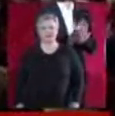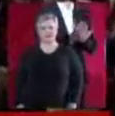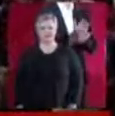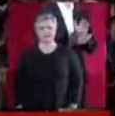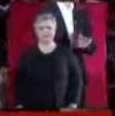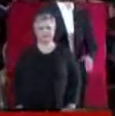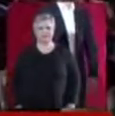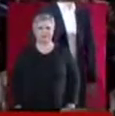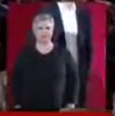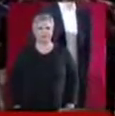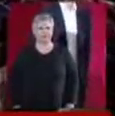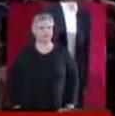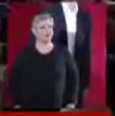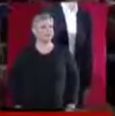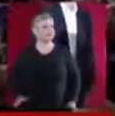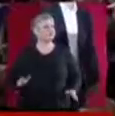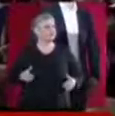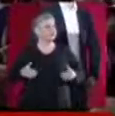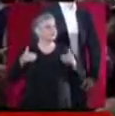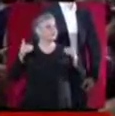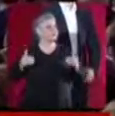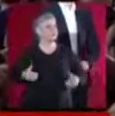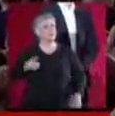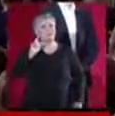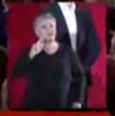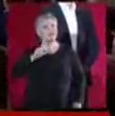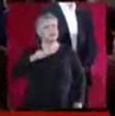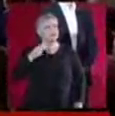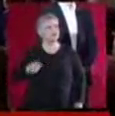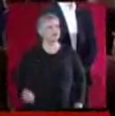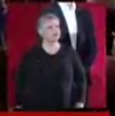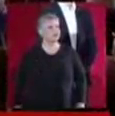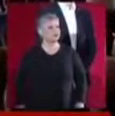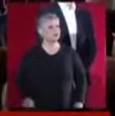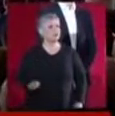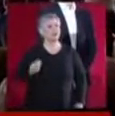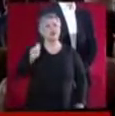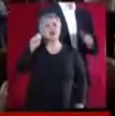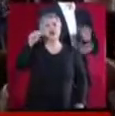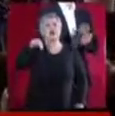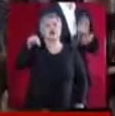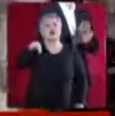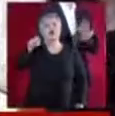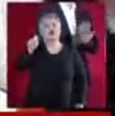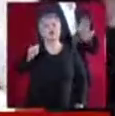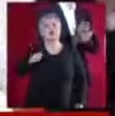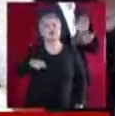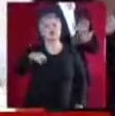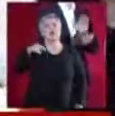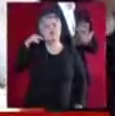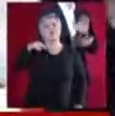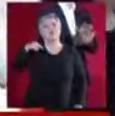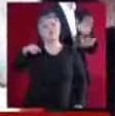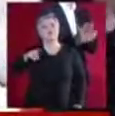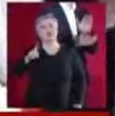μας επόμενη υποψήφια η άννα παπαδημητρίου τσάτσου με